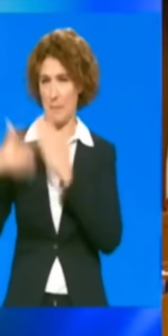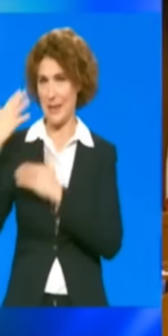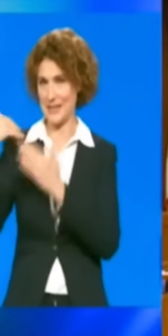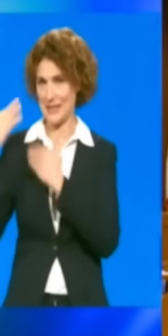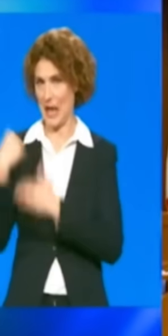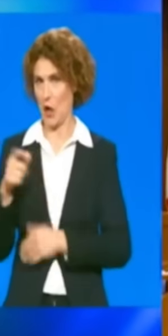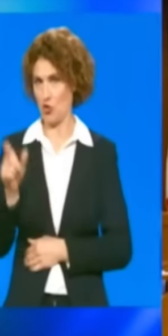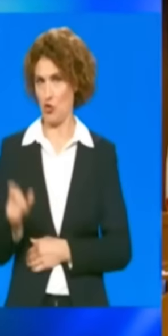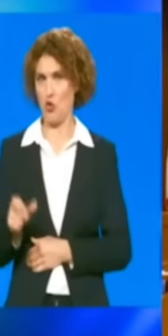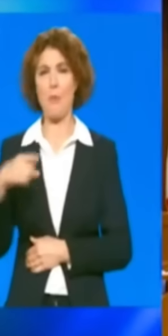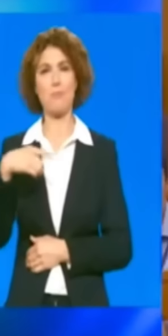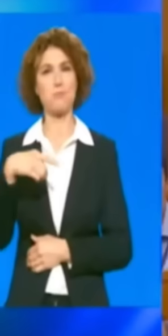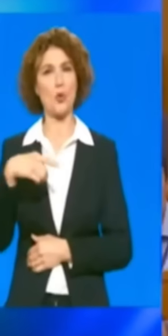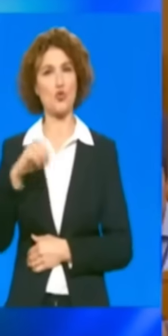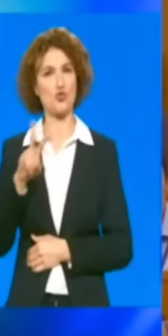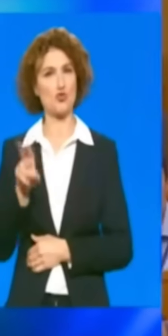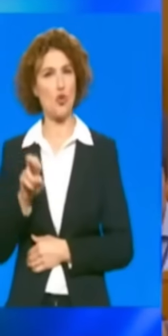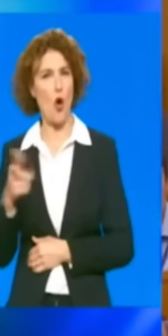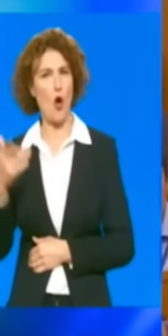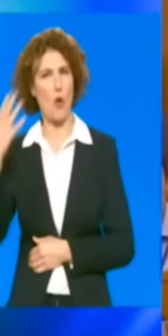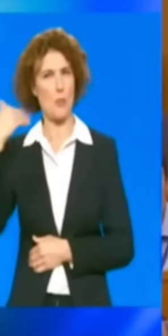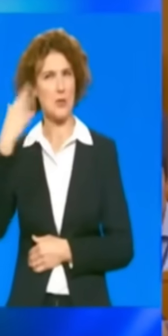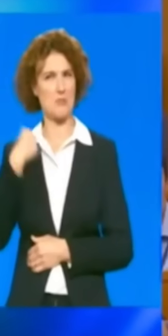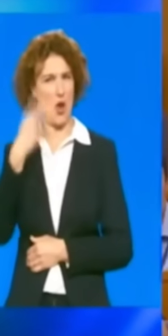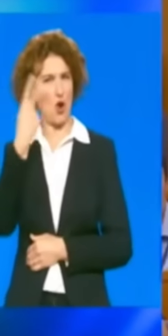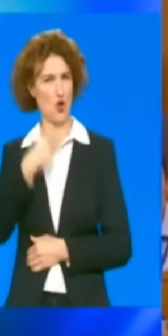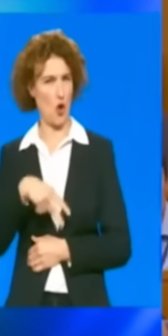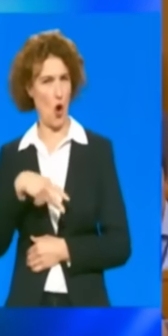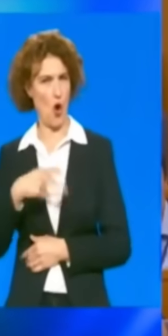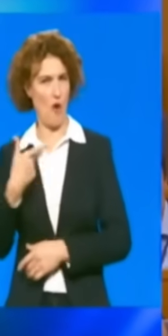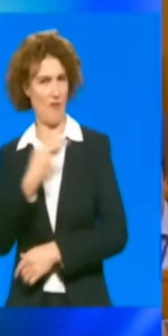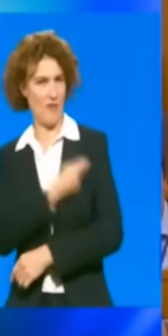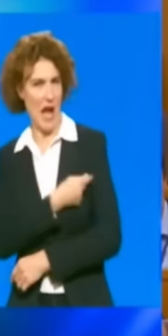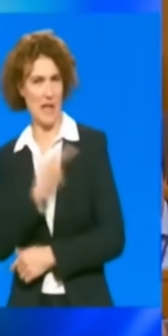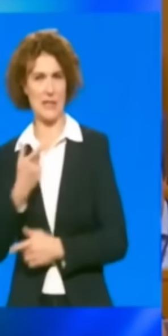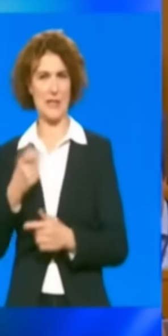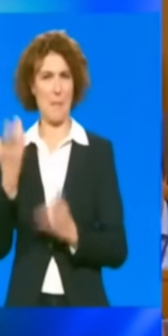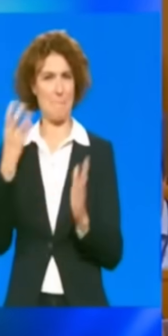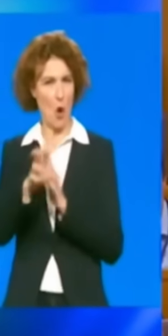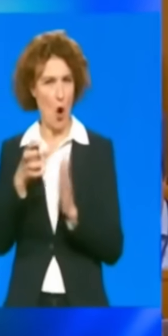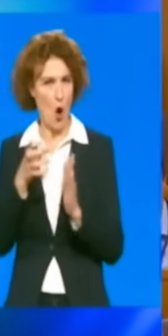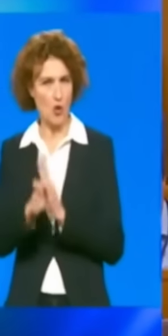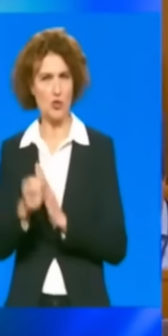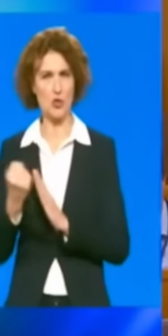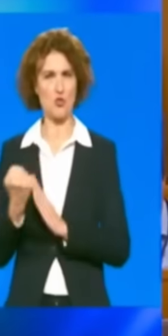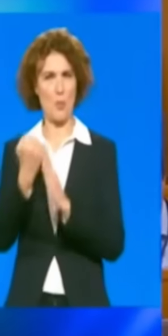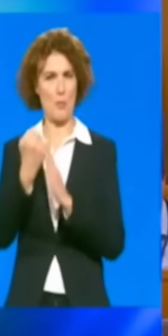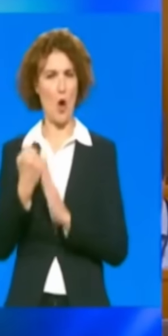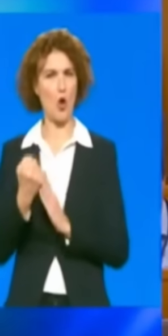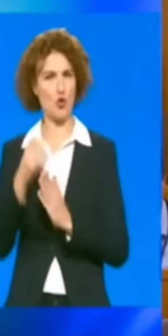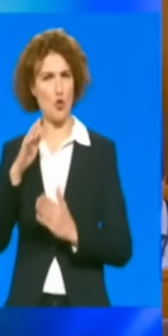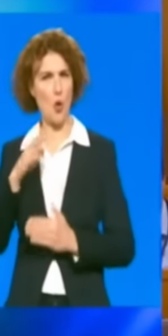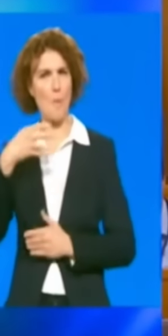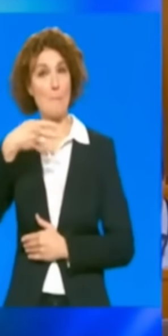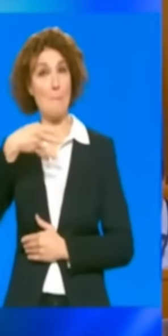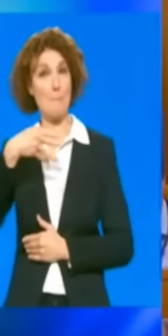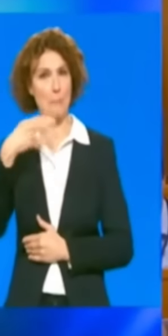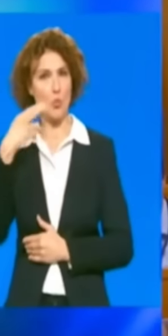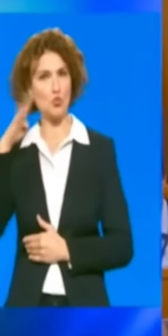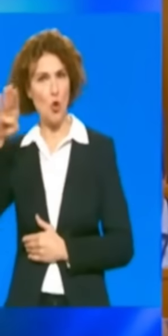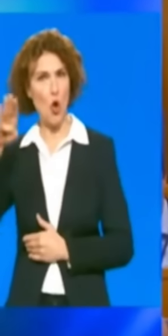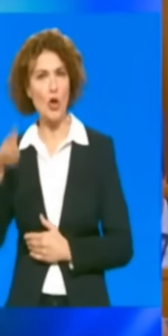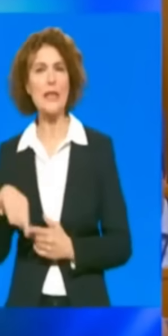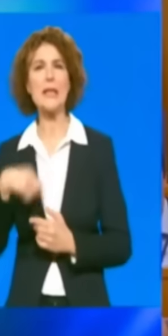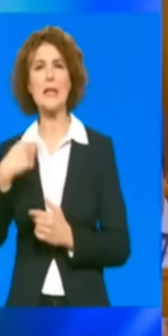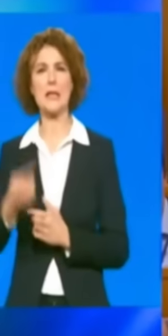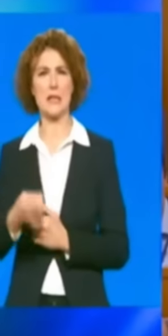Pozzolo le posizioni novax i post apertamente in sostegno a Benito Mussolini definito uno statista non pongano un tema